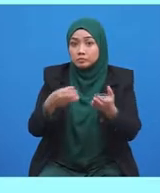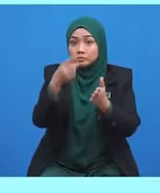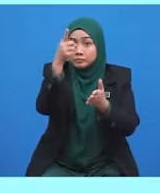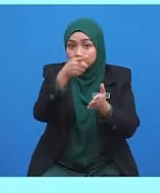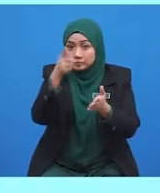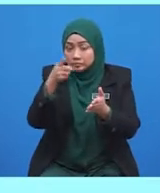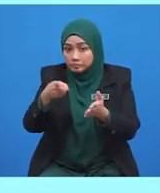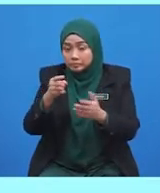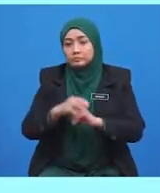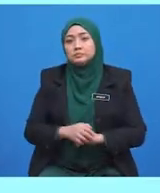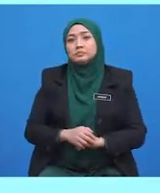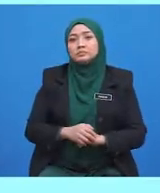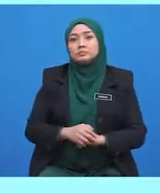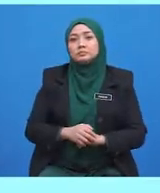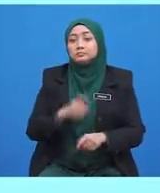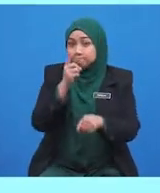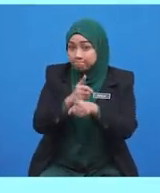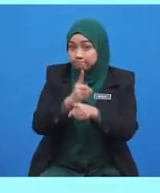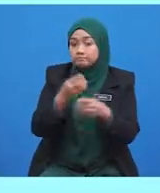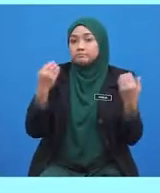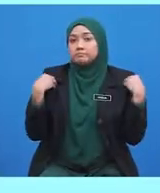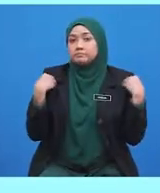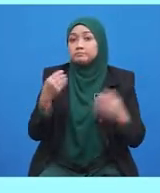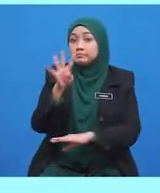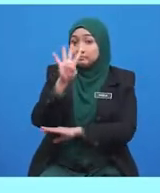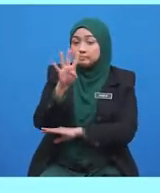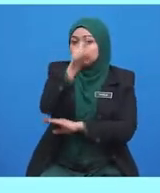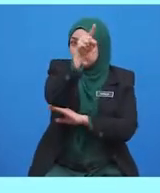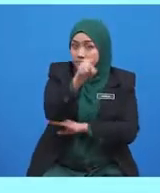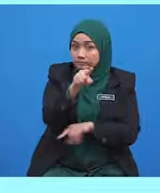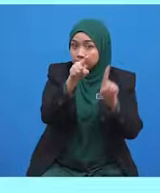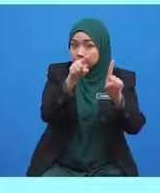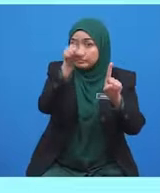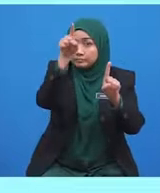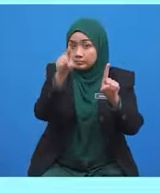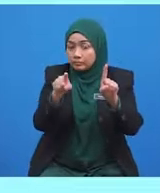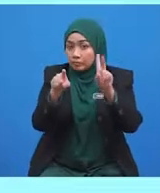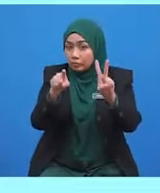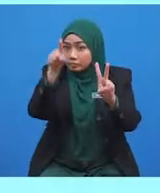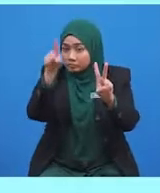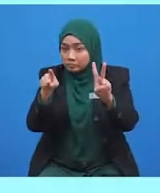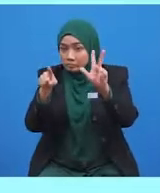tandaan. Betul! Ada 4 tanda.